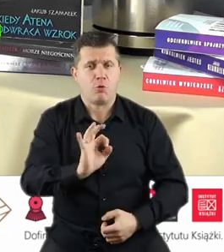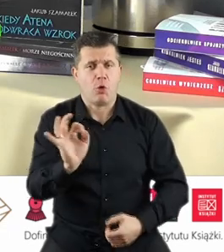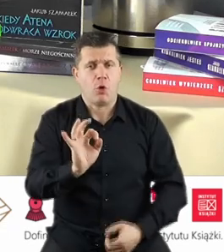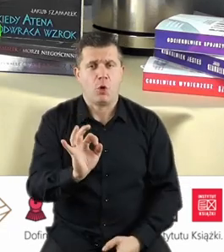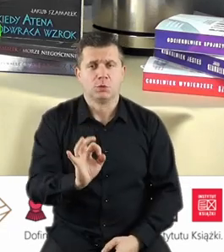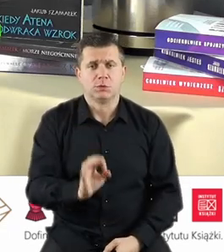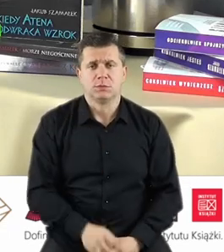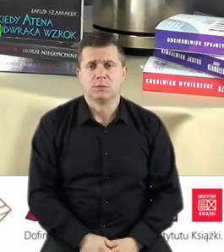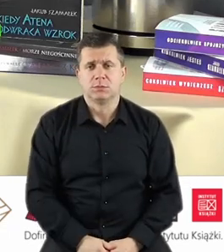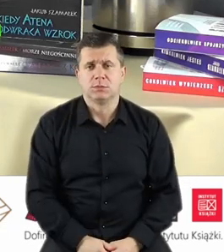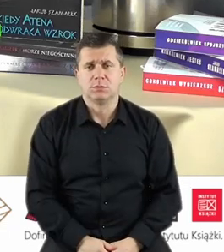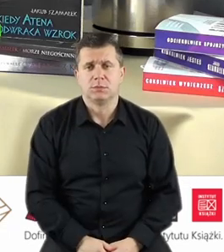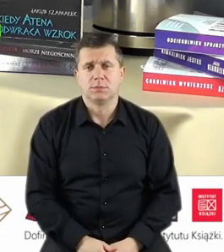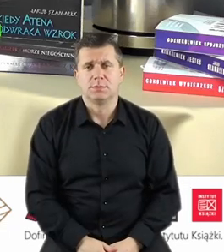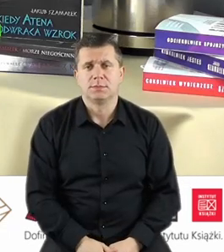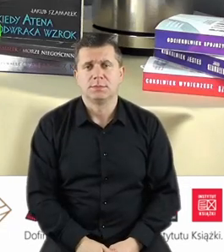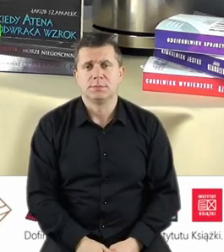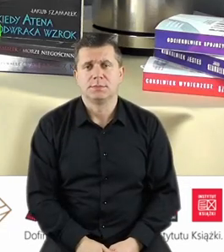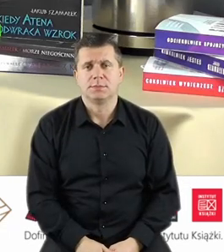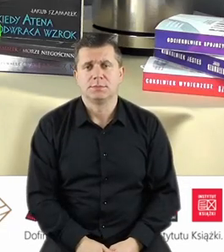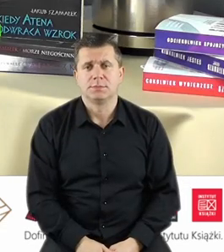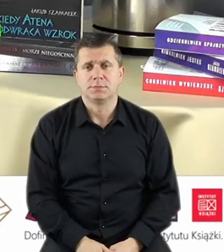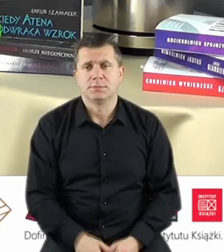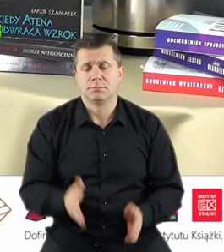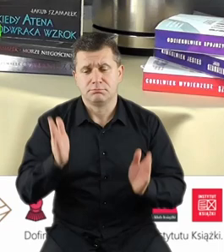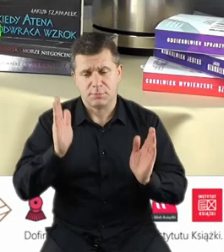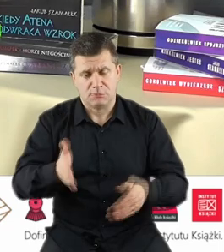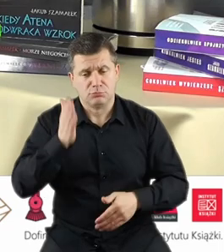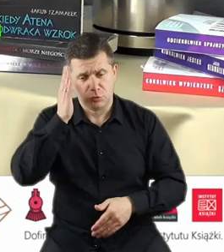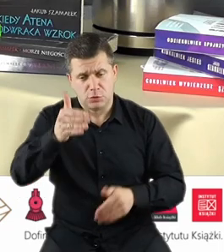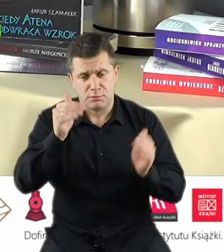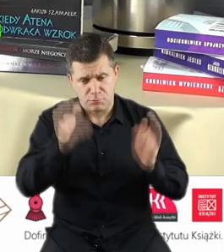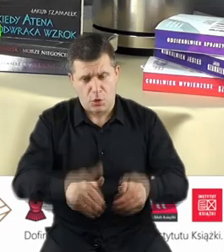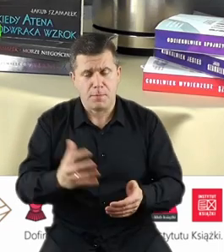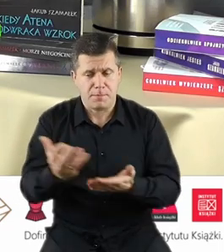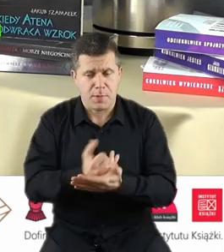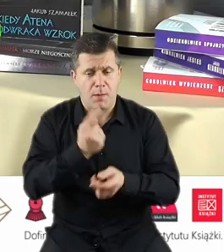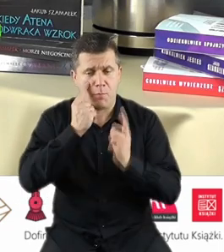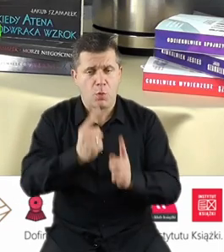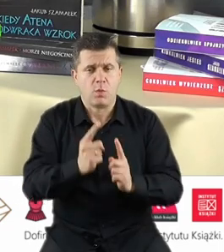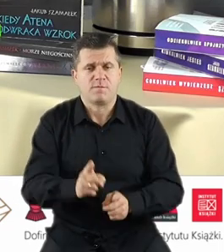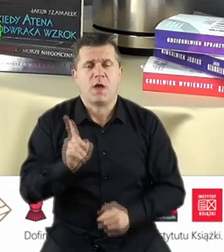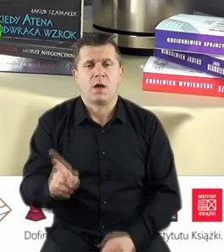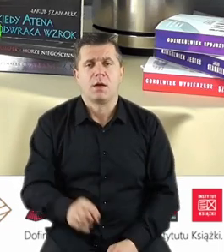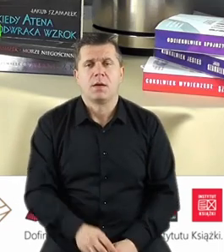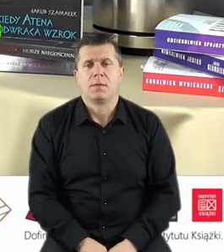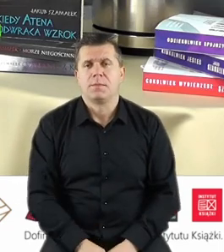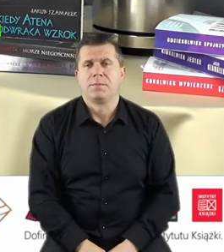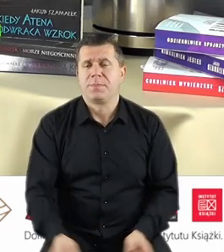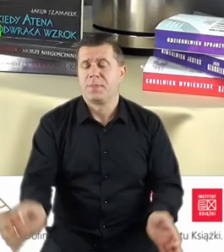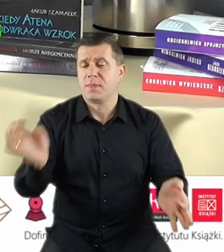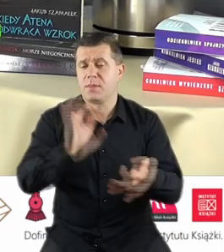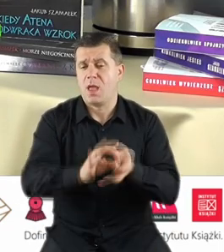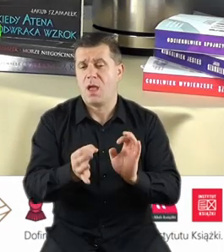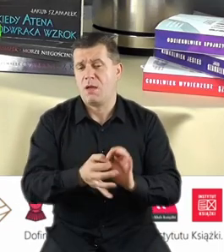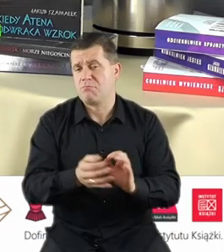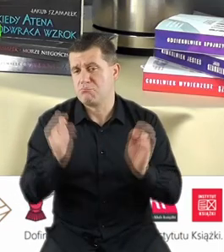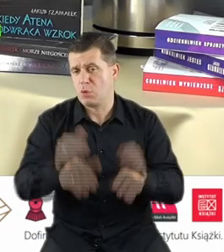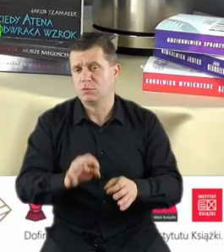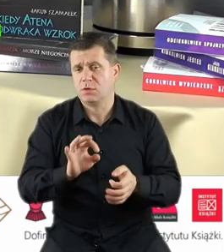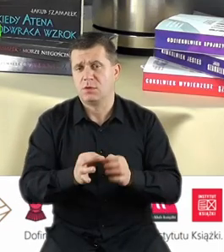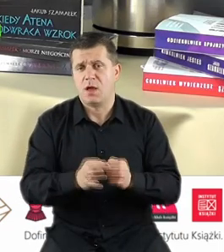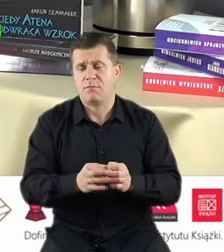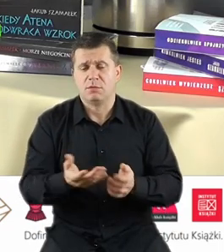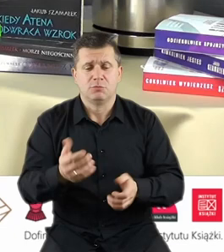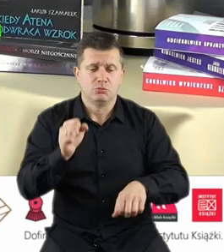no pewnie też będą w nieodległej przyszłości brane poważnie pod uwagę. A nawet jeśli nie w procesach sądowych,